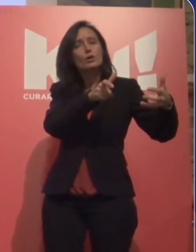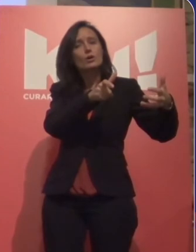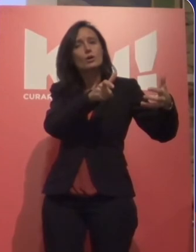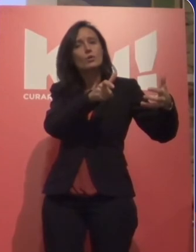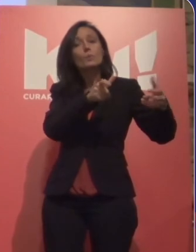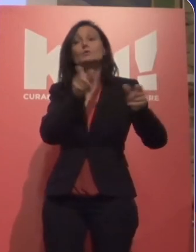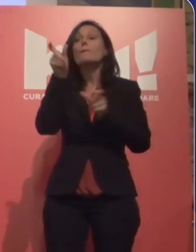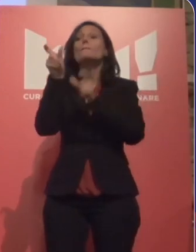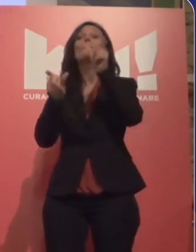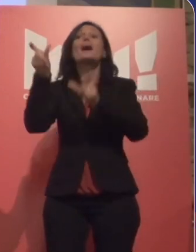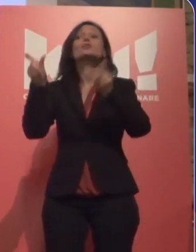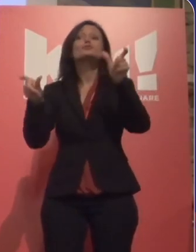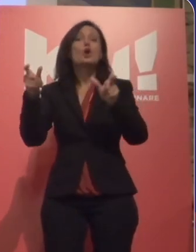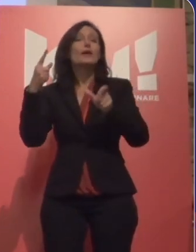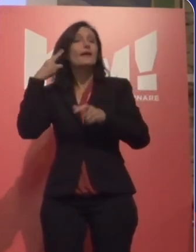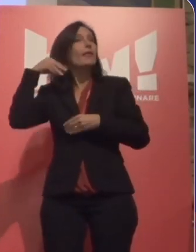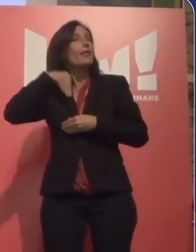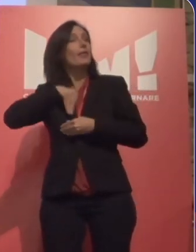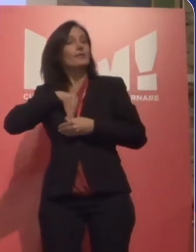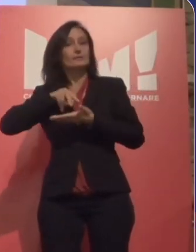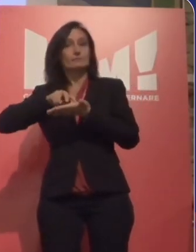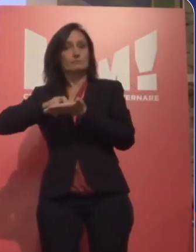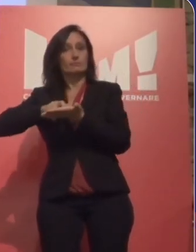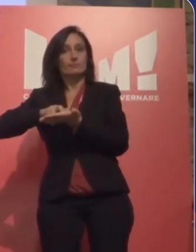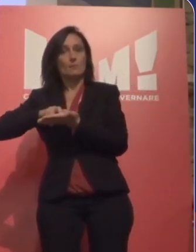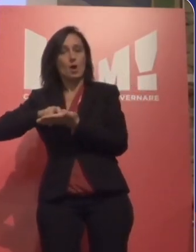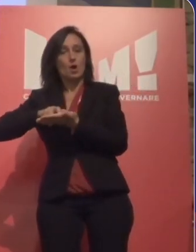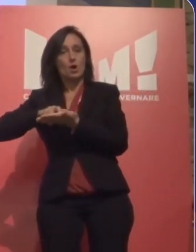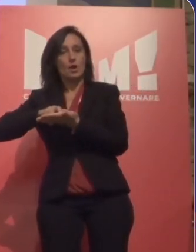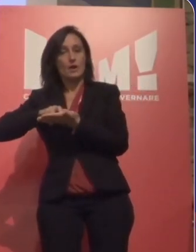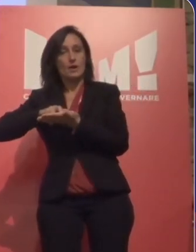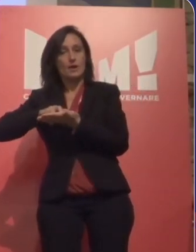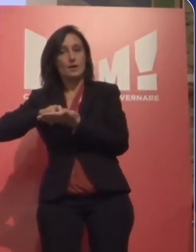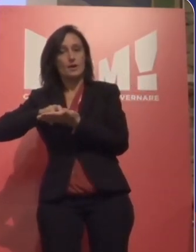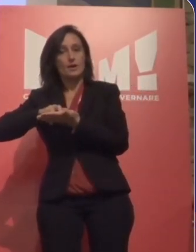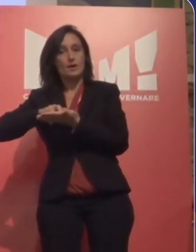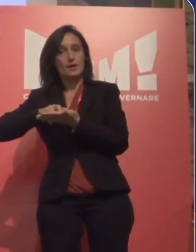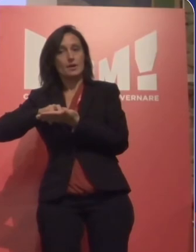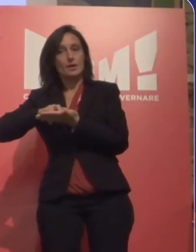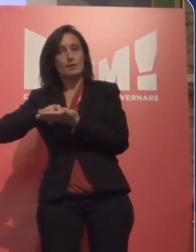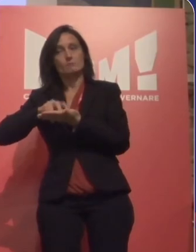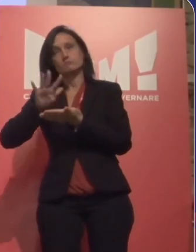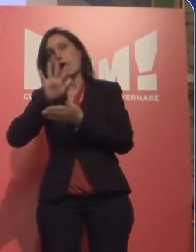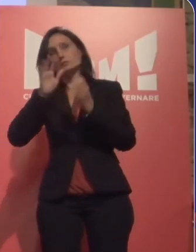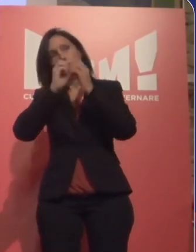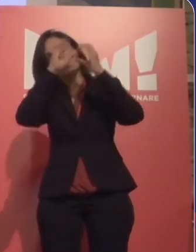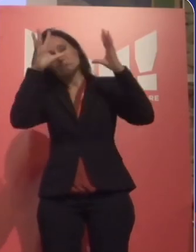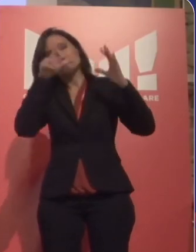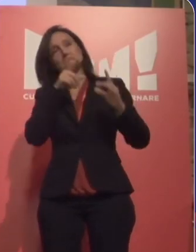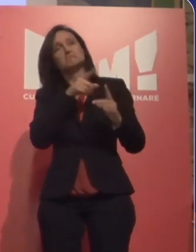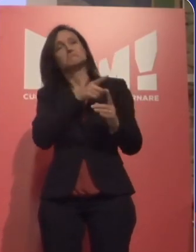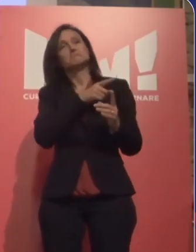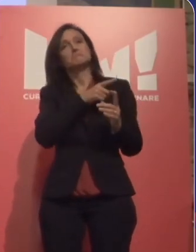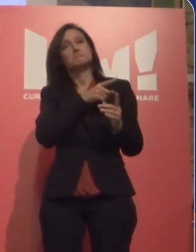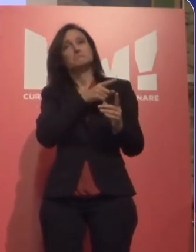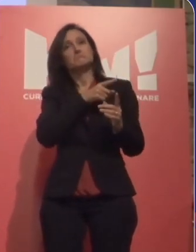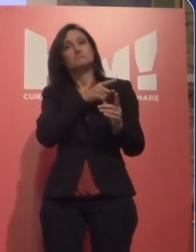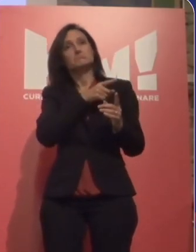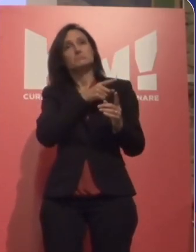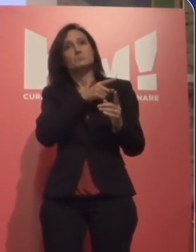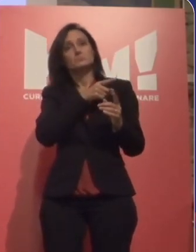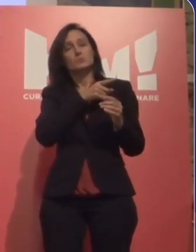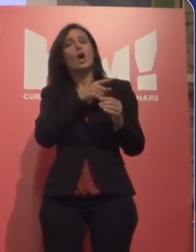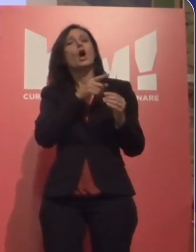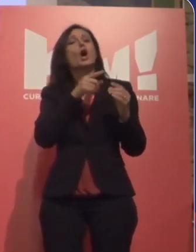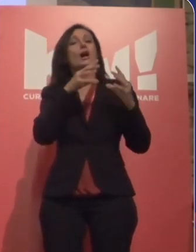deboli pensiamo ad esempio a quanto accaduto in relazione al crollo della lehman brothers